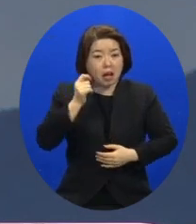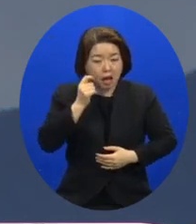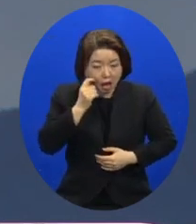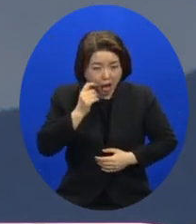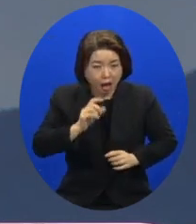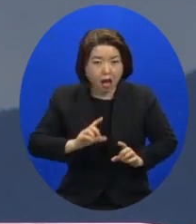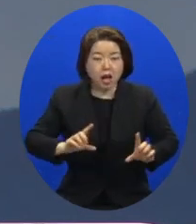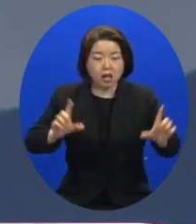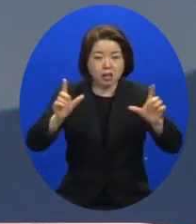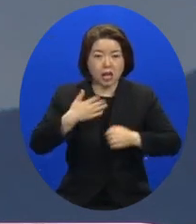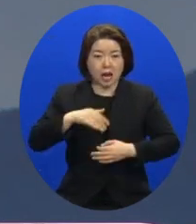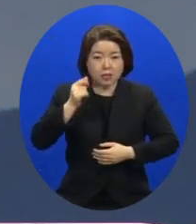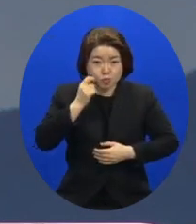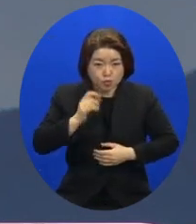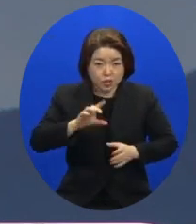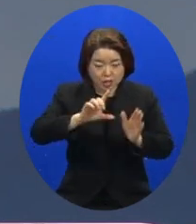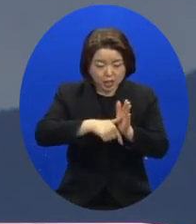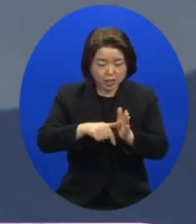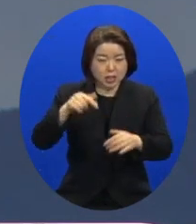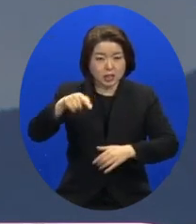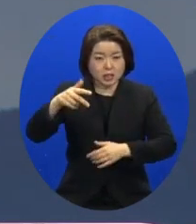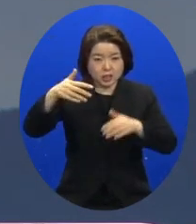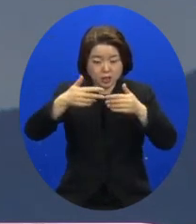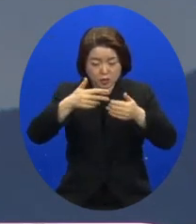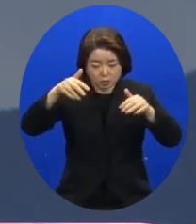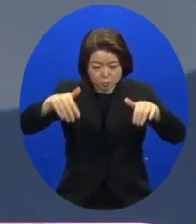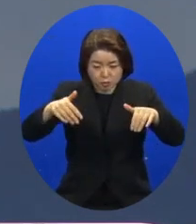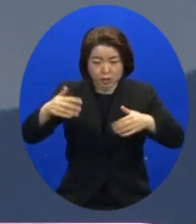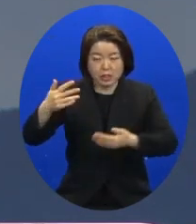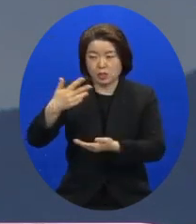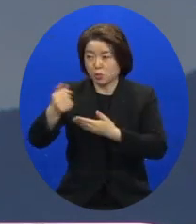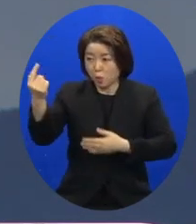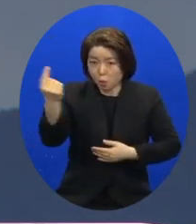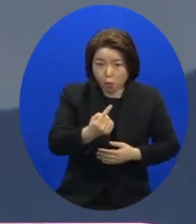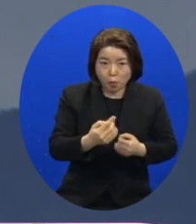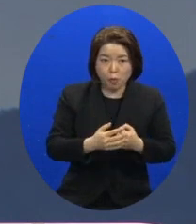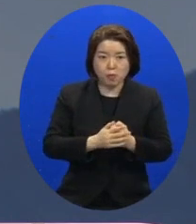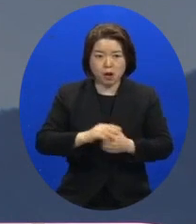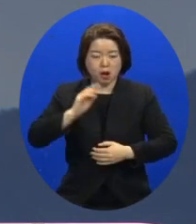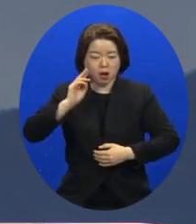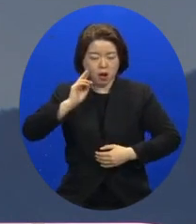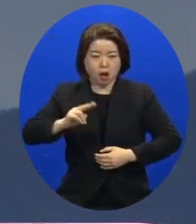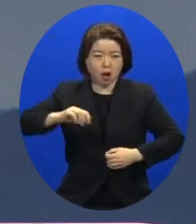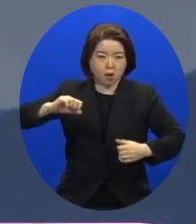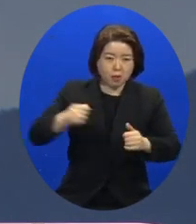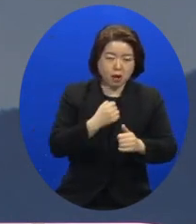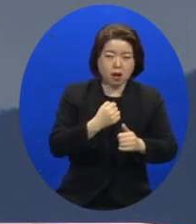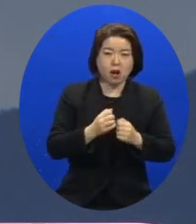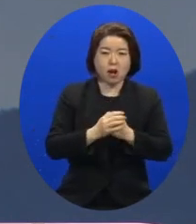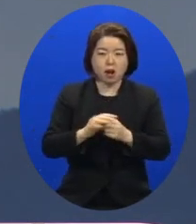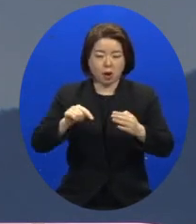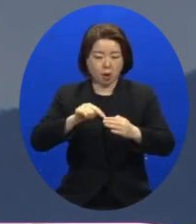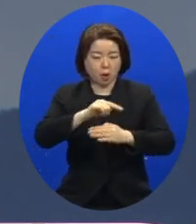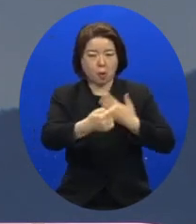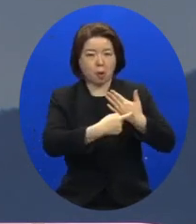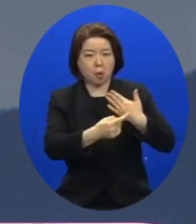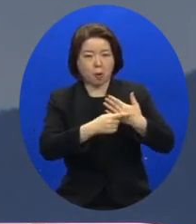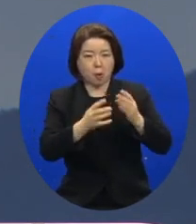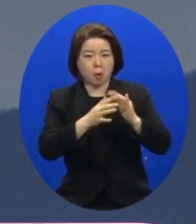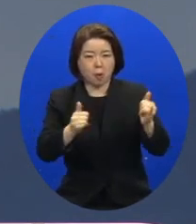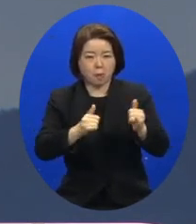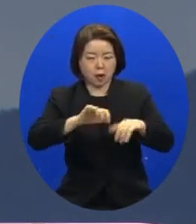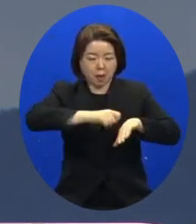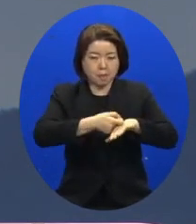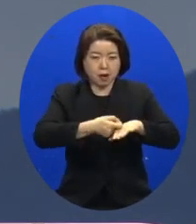못하는 시간에 그 종의 주인이 이르러 어미 때리고 외식하는 자가 받는 벌에 처하리니 거기서 슬피